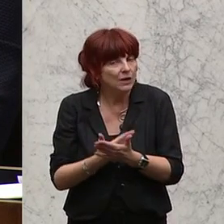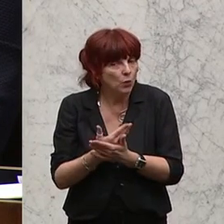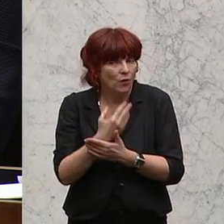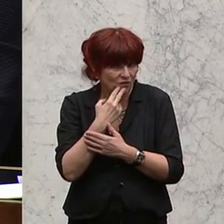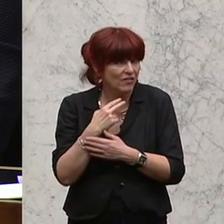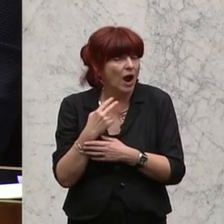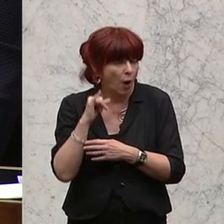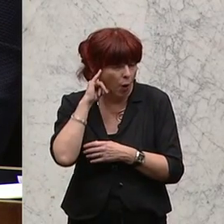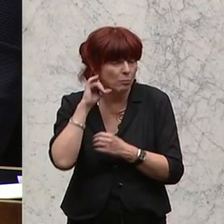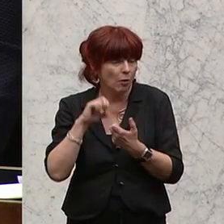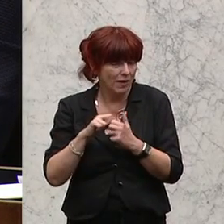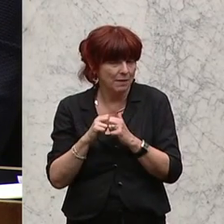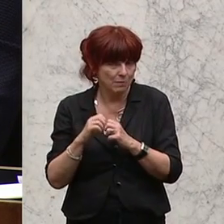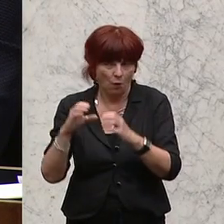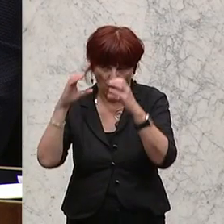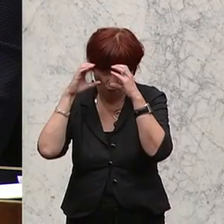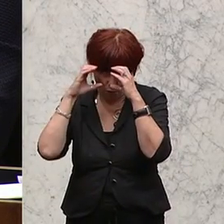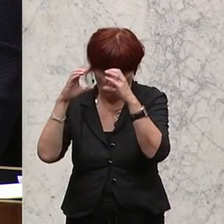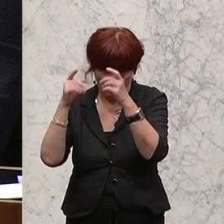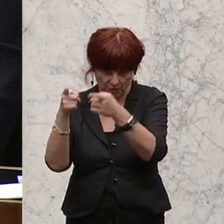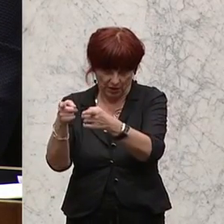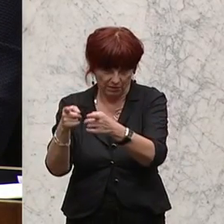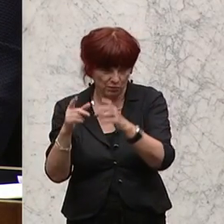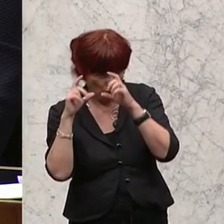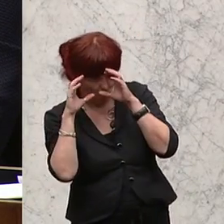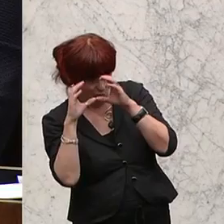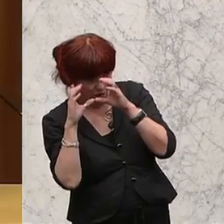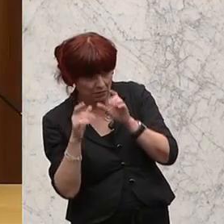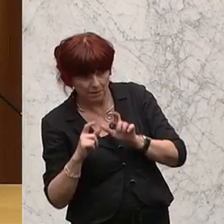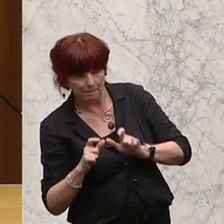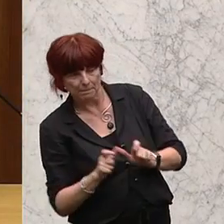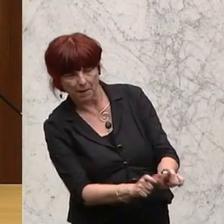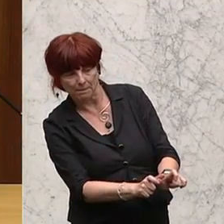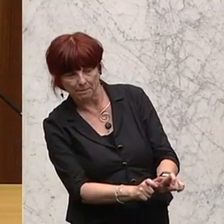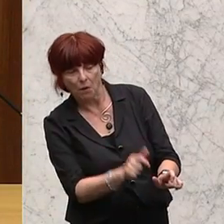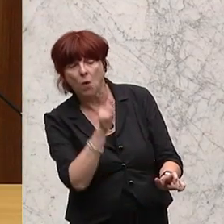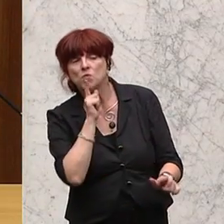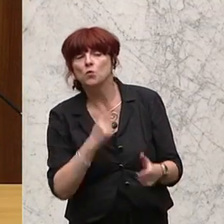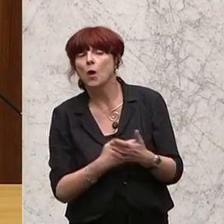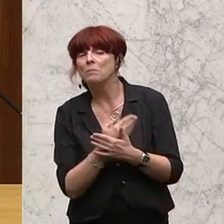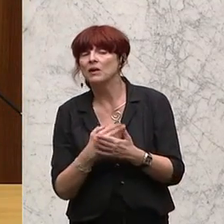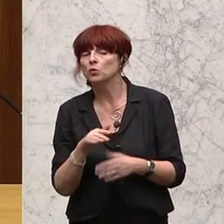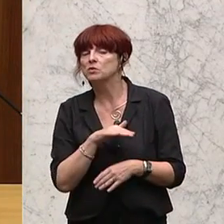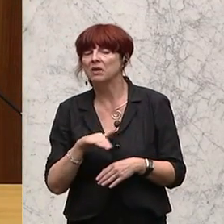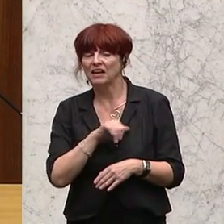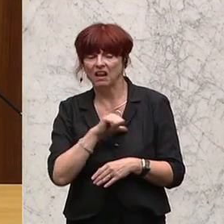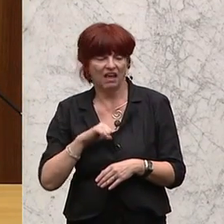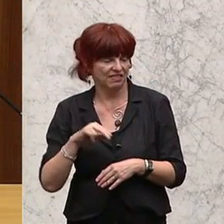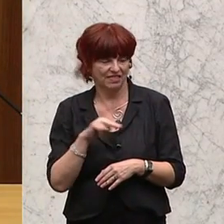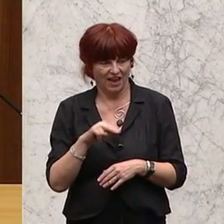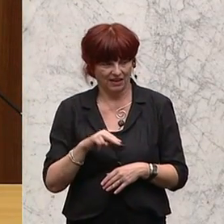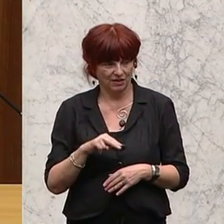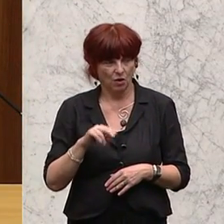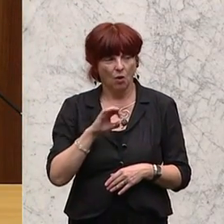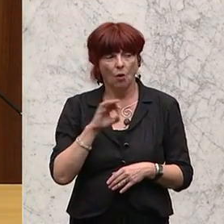Problem. Denn die ÖVP blockiert, und das tut sie nicht nur in der Bildung, auch in vielen anderen Bereichen. Und wenn man sich dann den Basti Fantasti